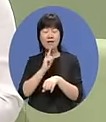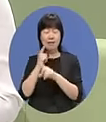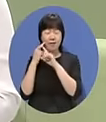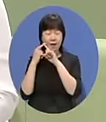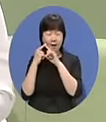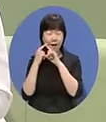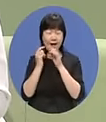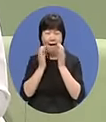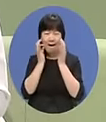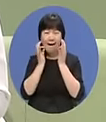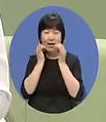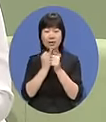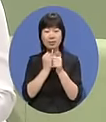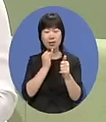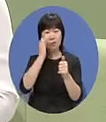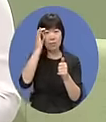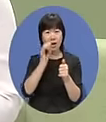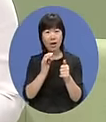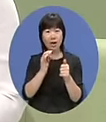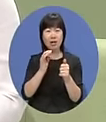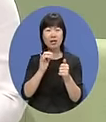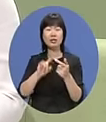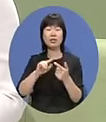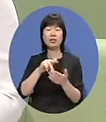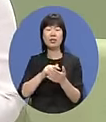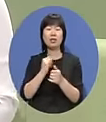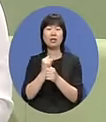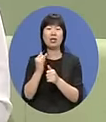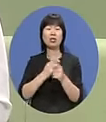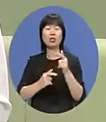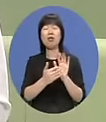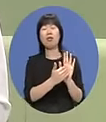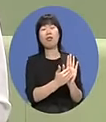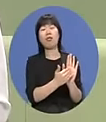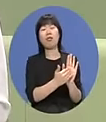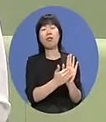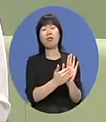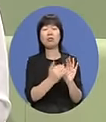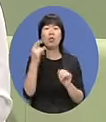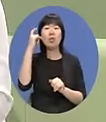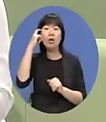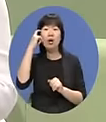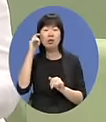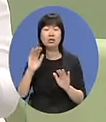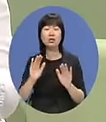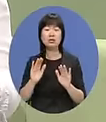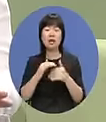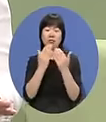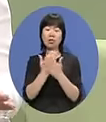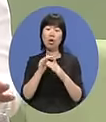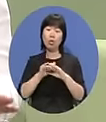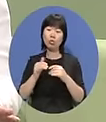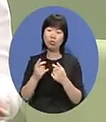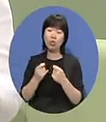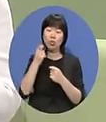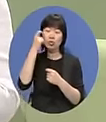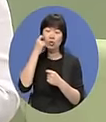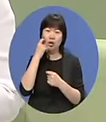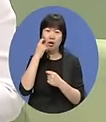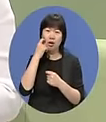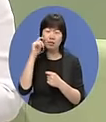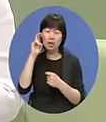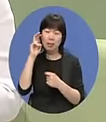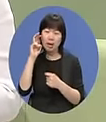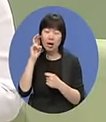이렇게 하시는 분들도 계신데 그런 경우에 아내들은 더 거부할 수밖에 없어요. 왜냐하면 마치 다 해결된 것처럼 느껴질까 봐